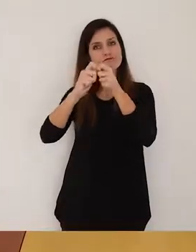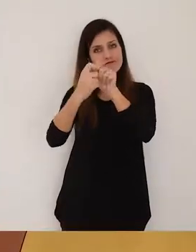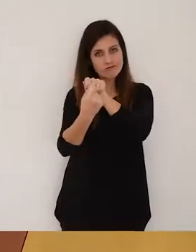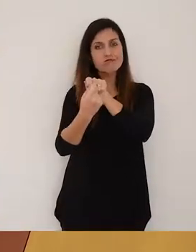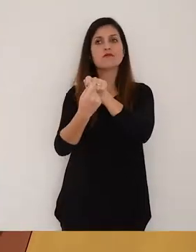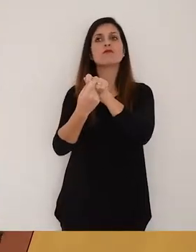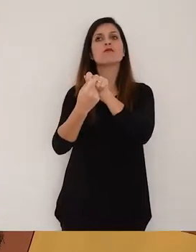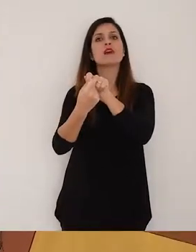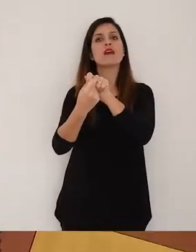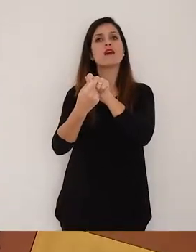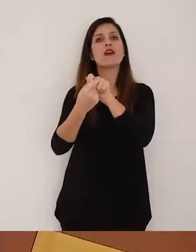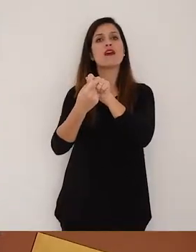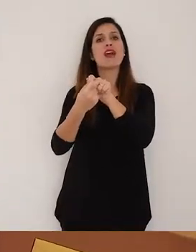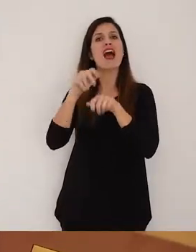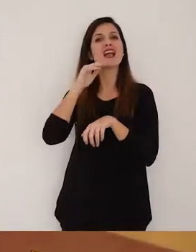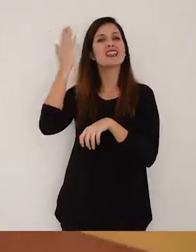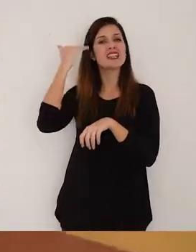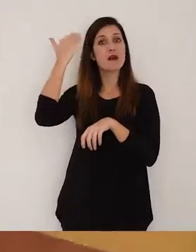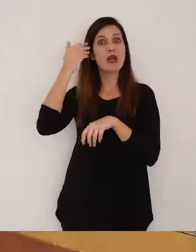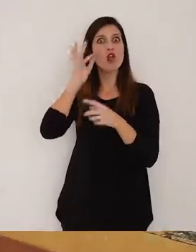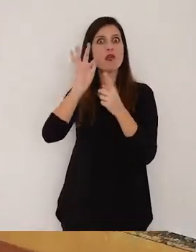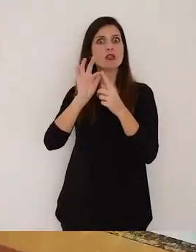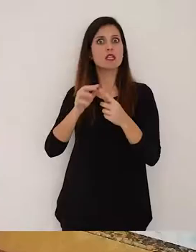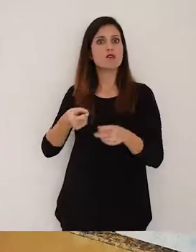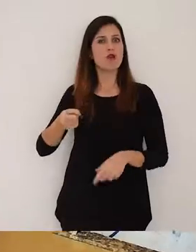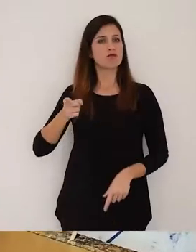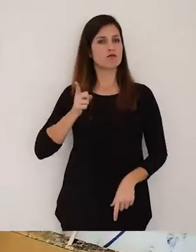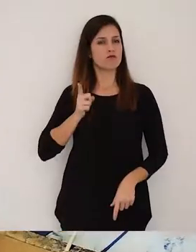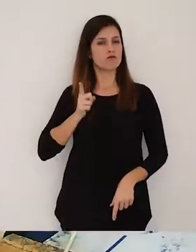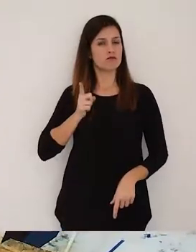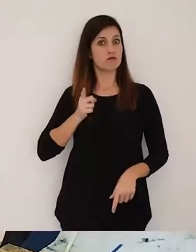a perdere completamente l'antica fisionomia militaresca.